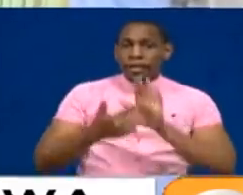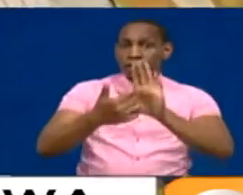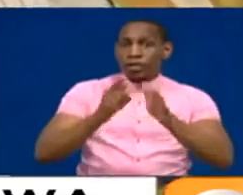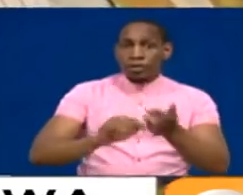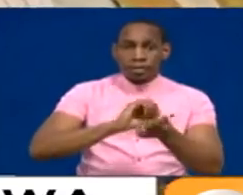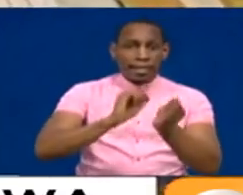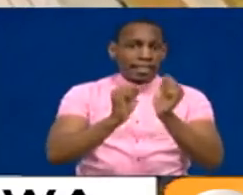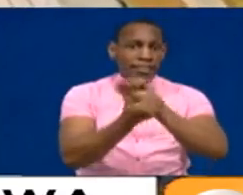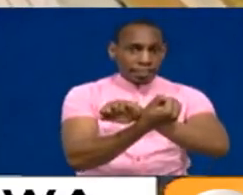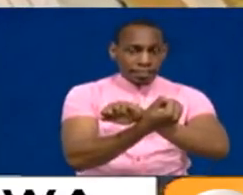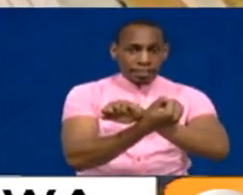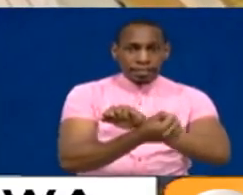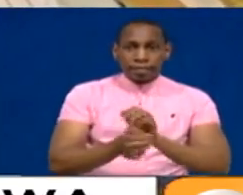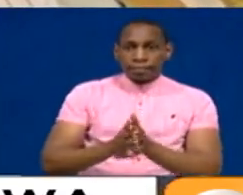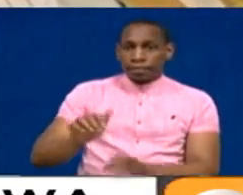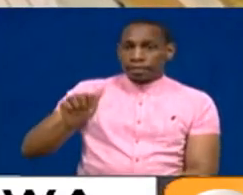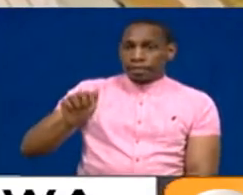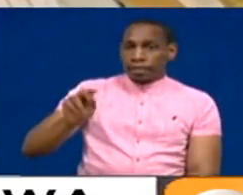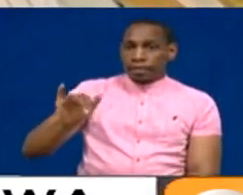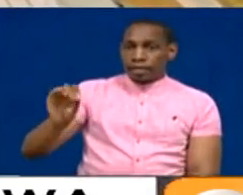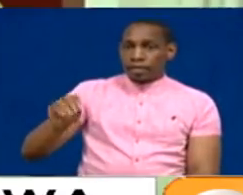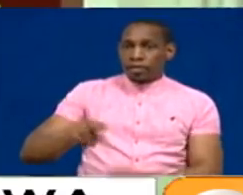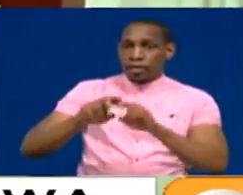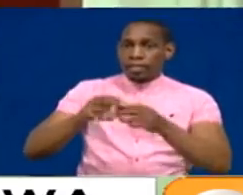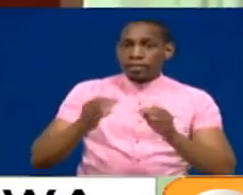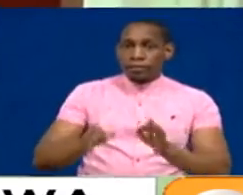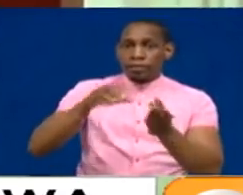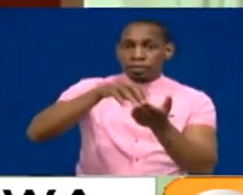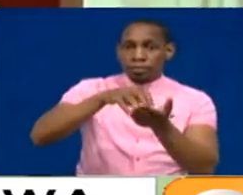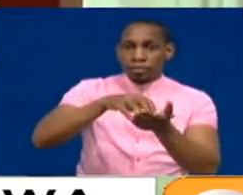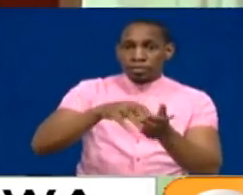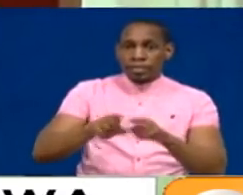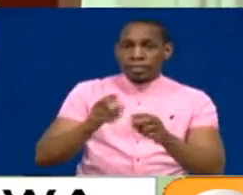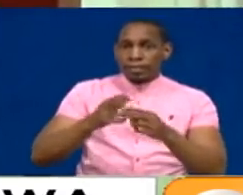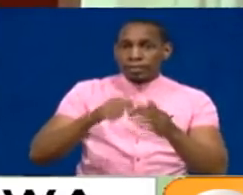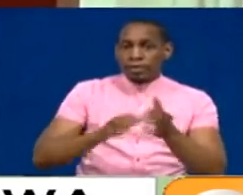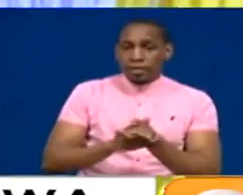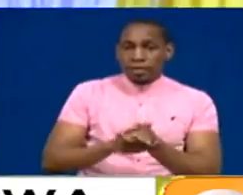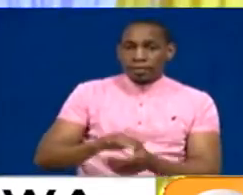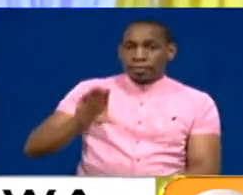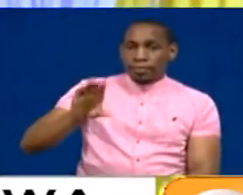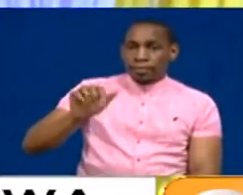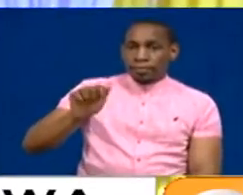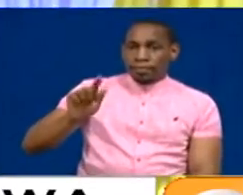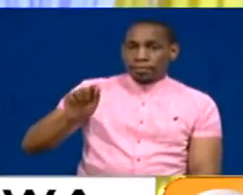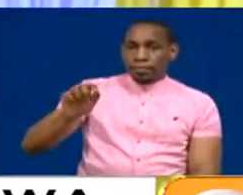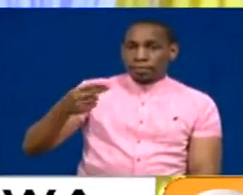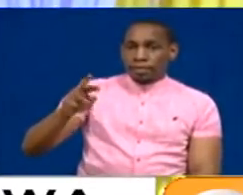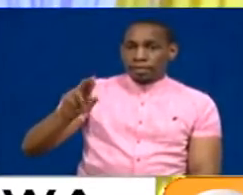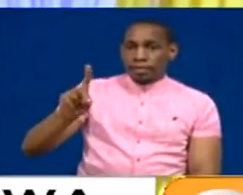Kuashiria mabadiliko, Anyolo aliketi katika kiti rasmi cha mamlaka kinachotambulika kama kathedra. The